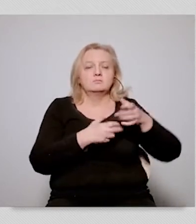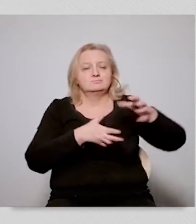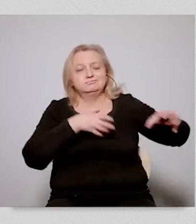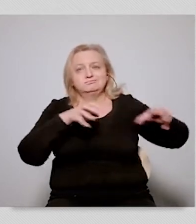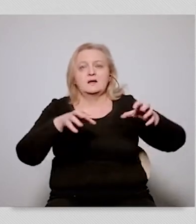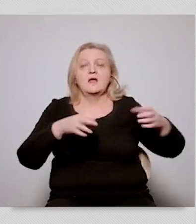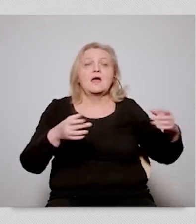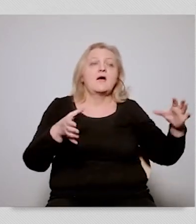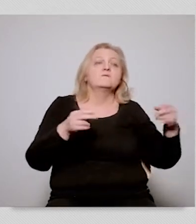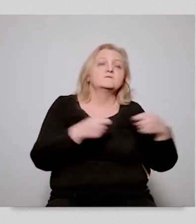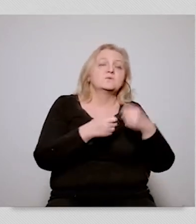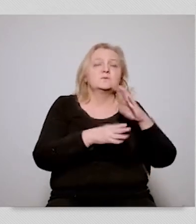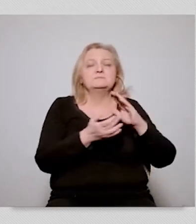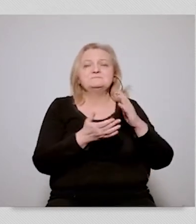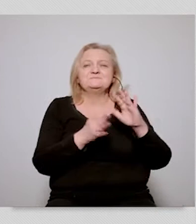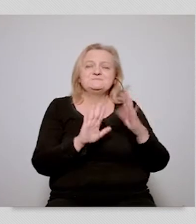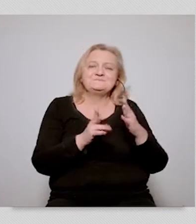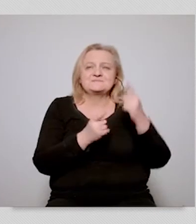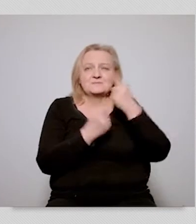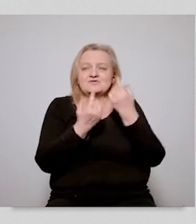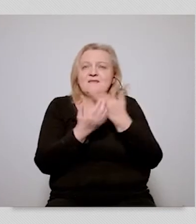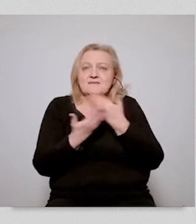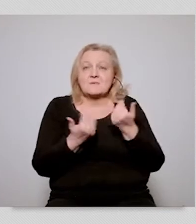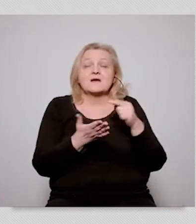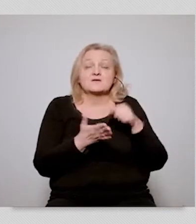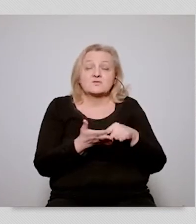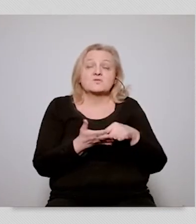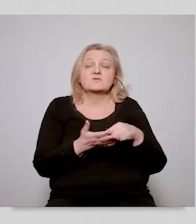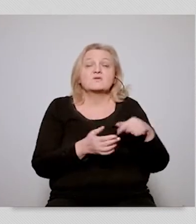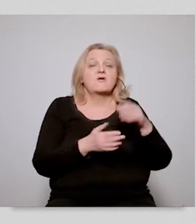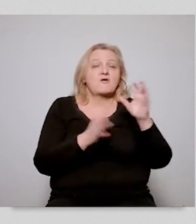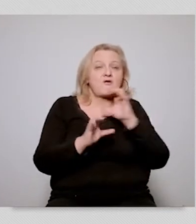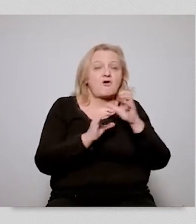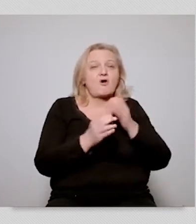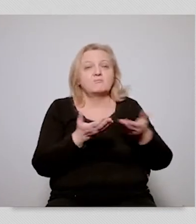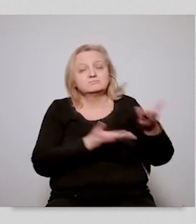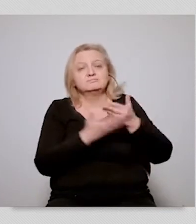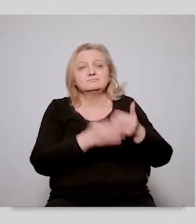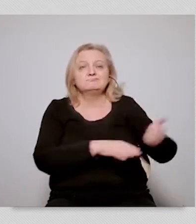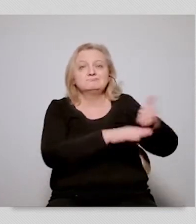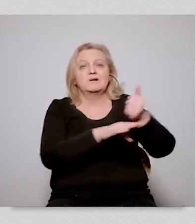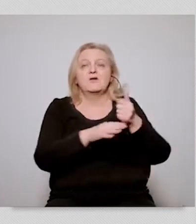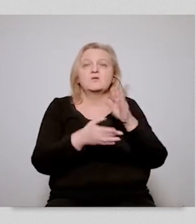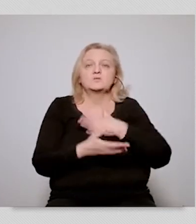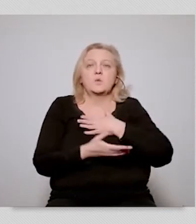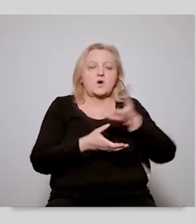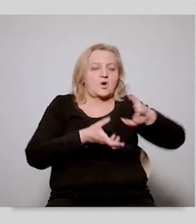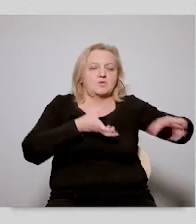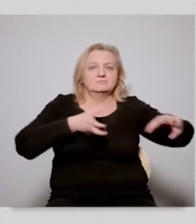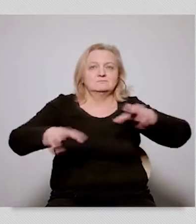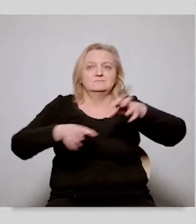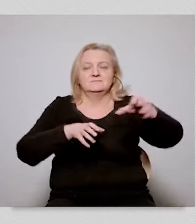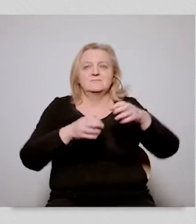nie przecinają, że po prostu kręgi komunikacyjne związane z poszczególnymi komisarzami tworzą odrębne kręgi